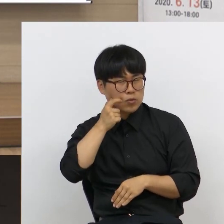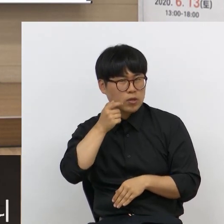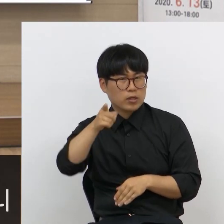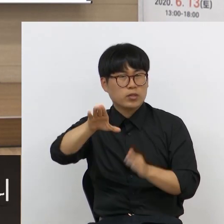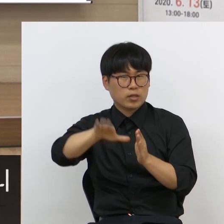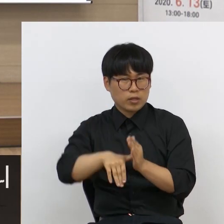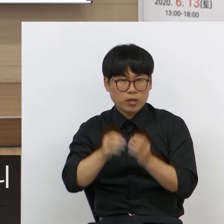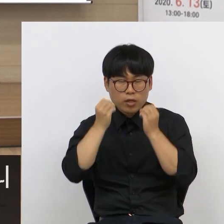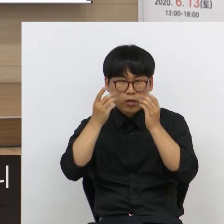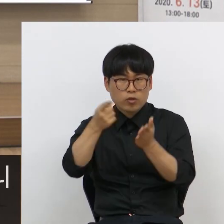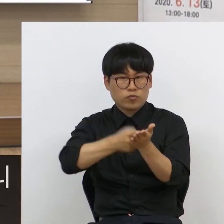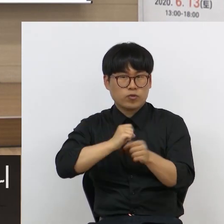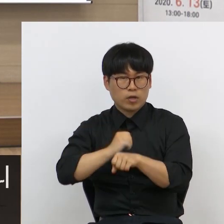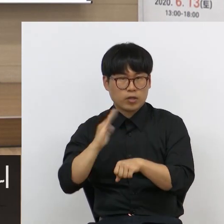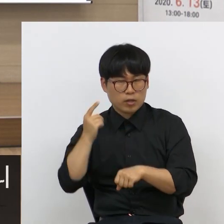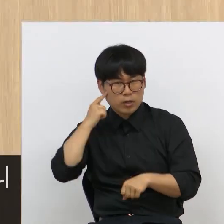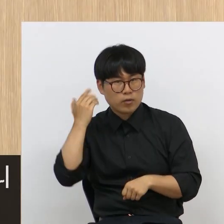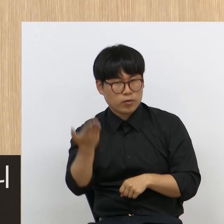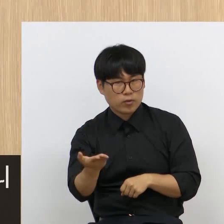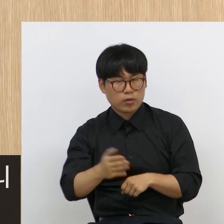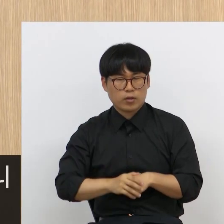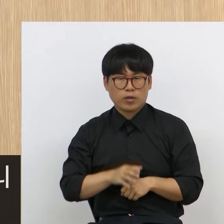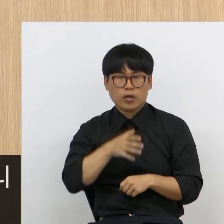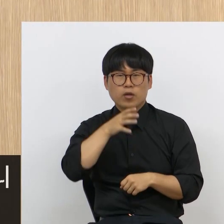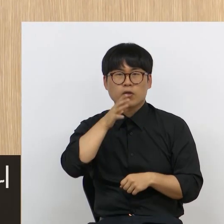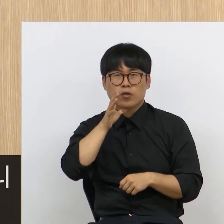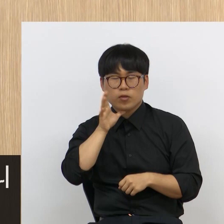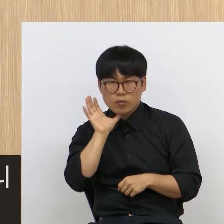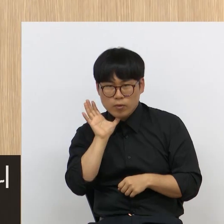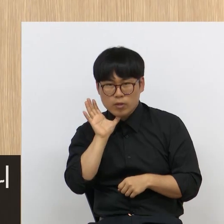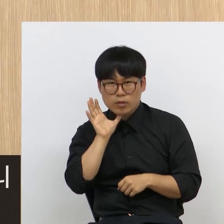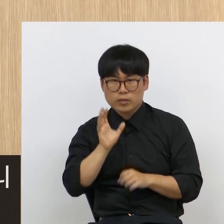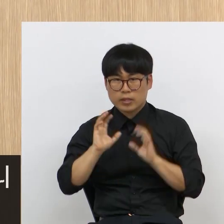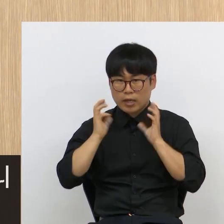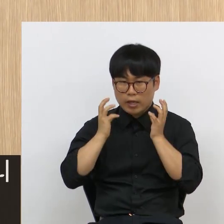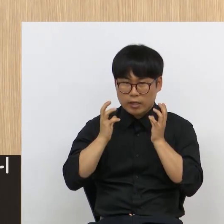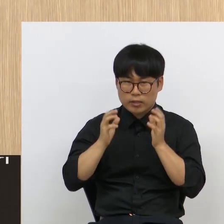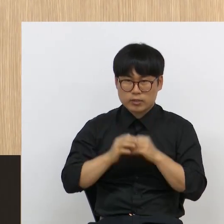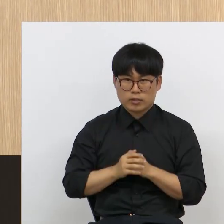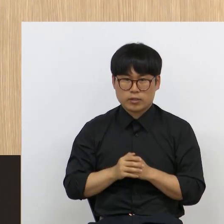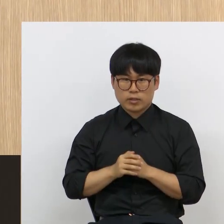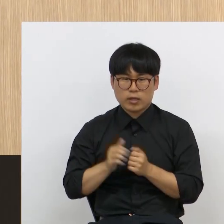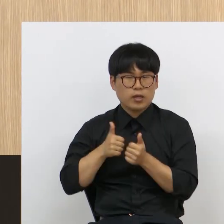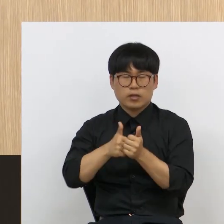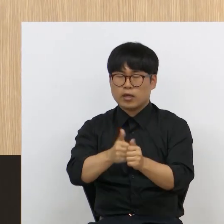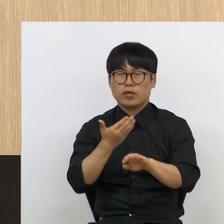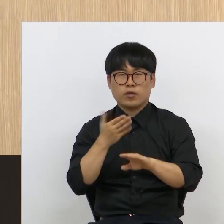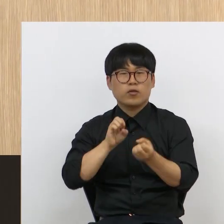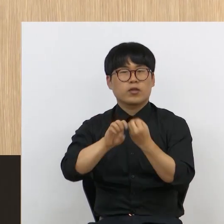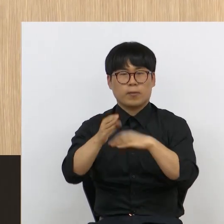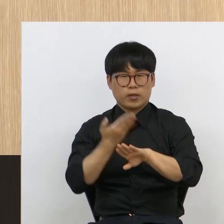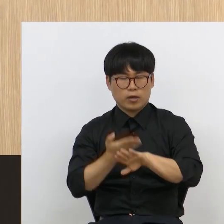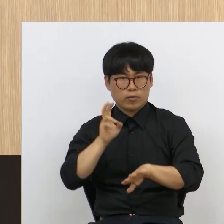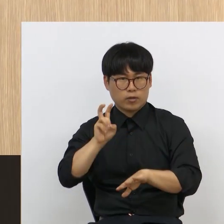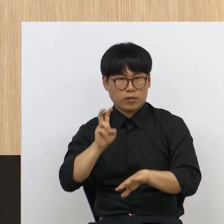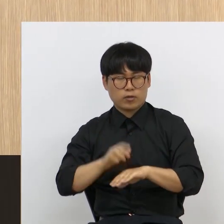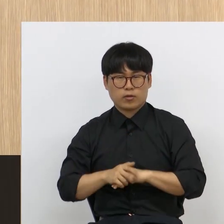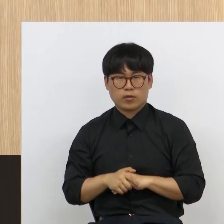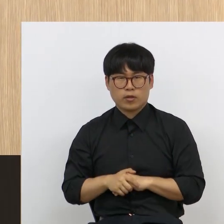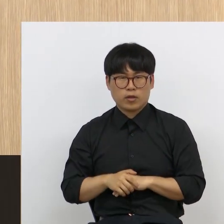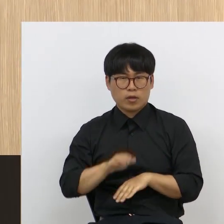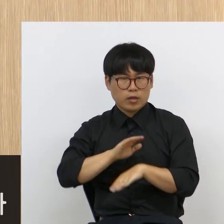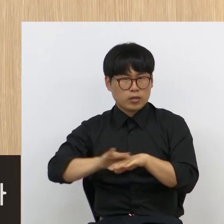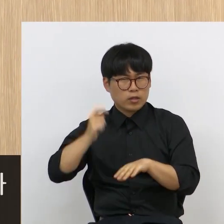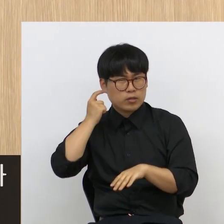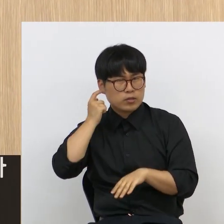것 같습니다. 이게 노인 환자인지 소아인지 거기에 따라 다를 것 같습니다. 일단 잘 안